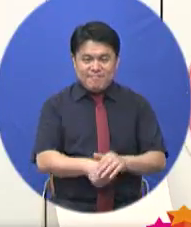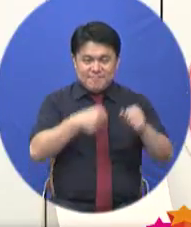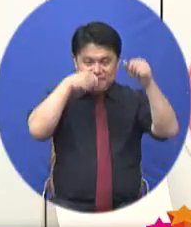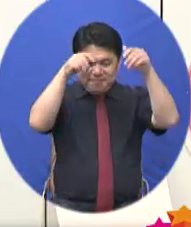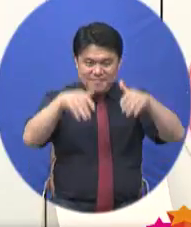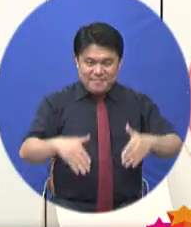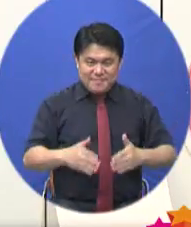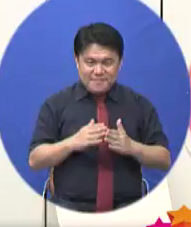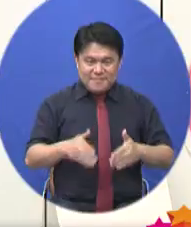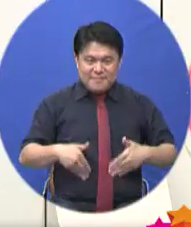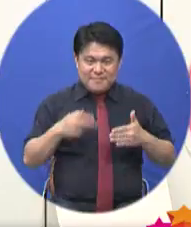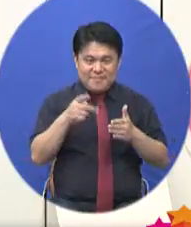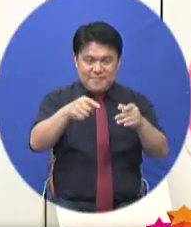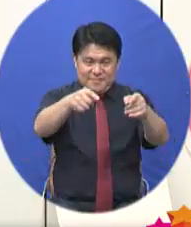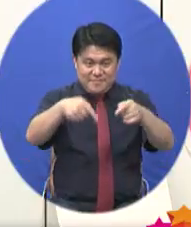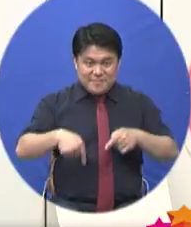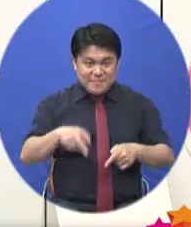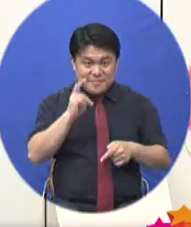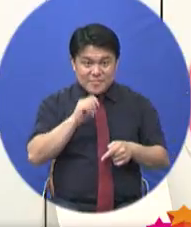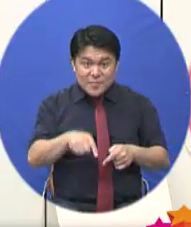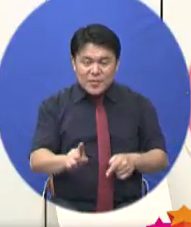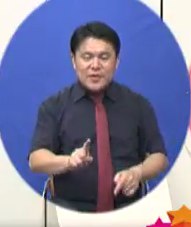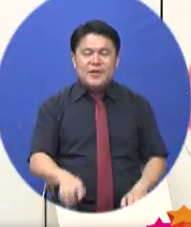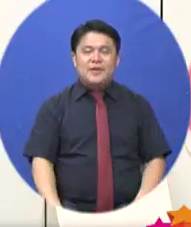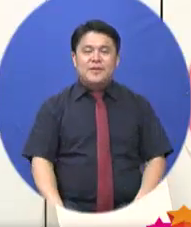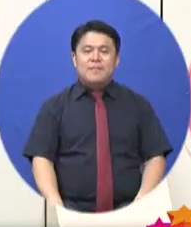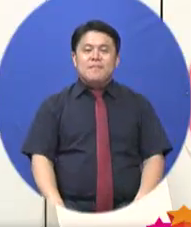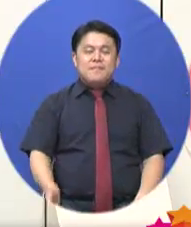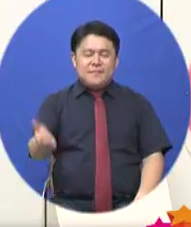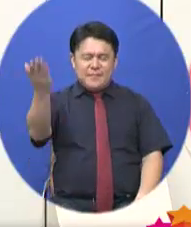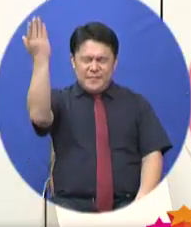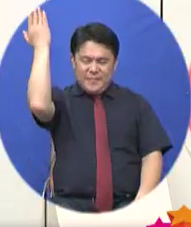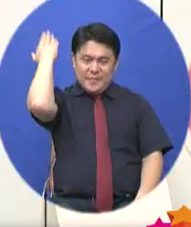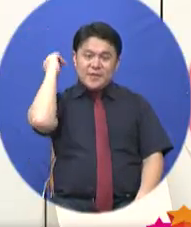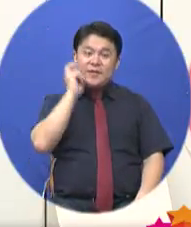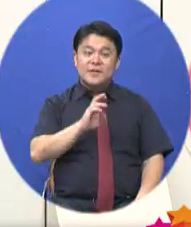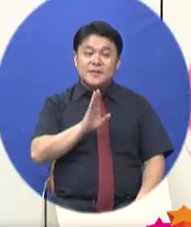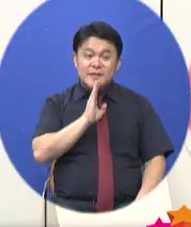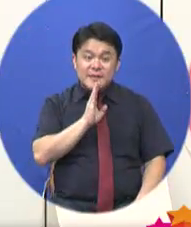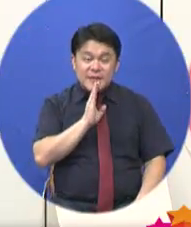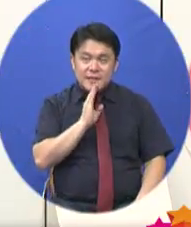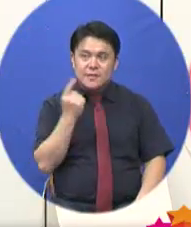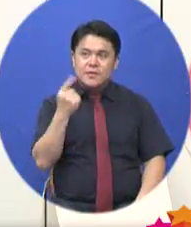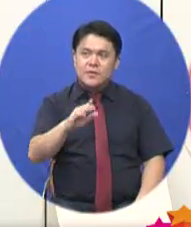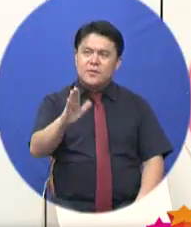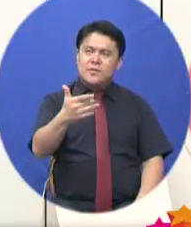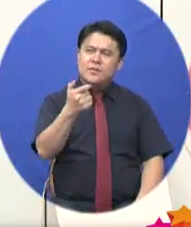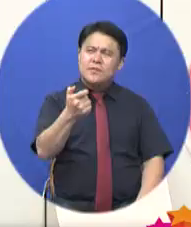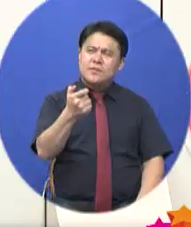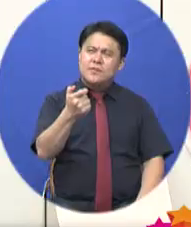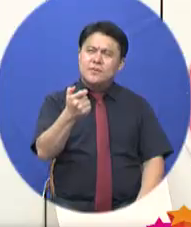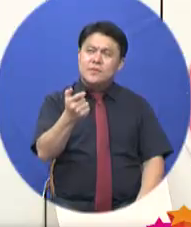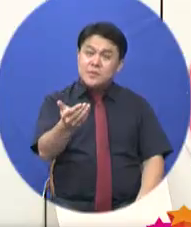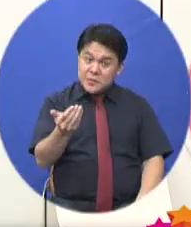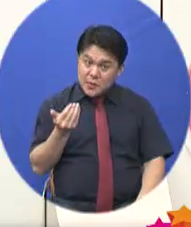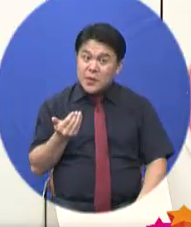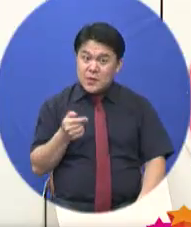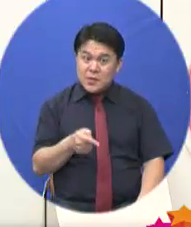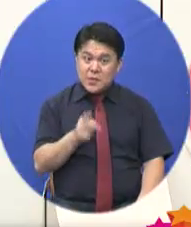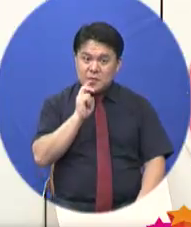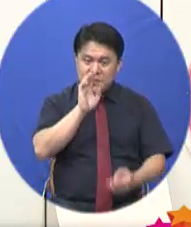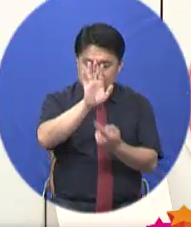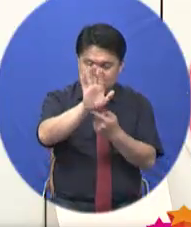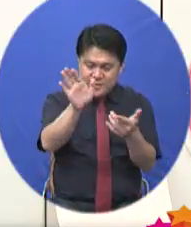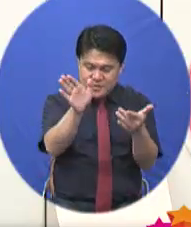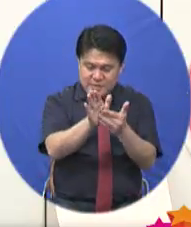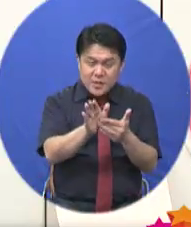호남선 이 노래는 네. 아주 좀 오래됐죠. 아마 네. 60년대에 나온 그 전에 나온 건데